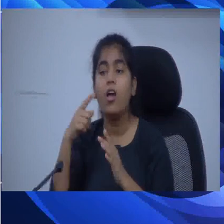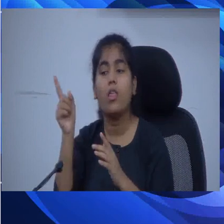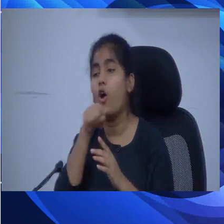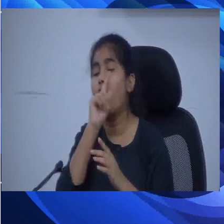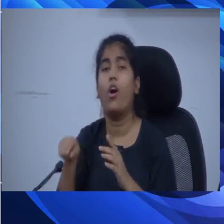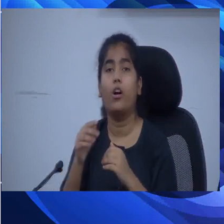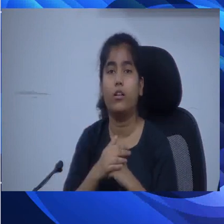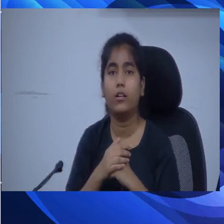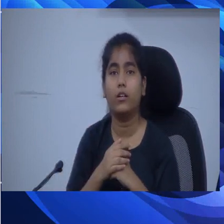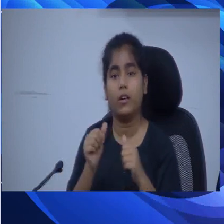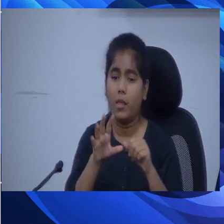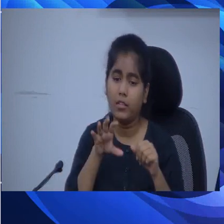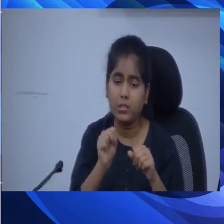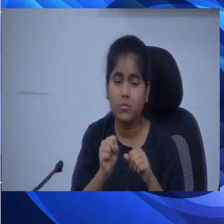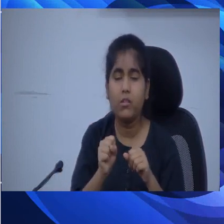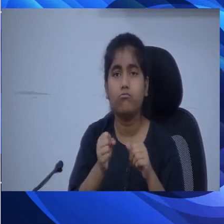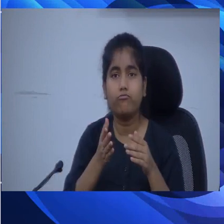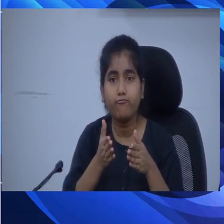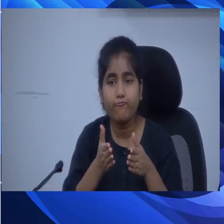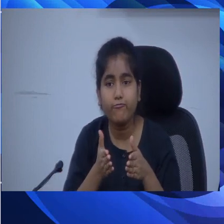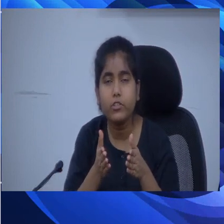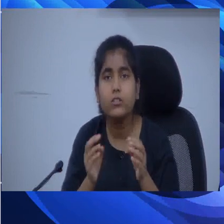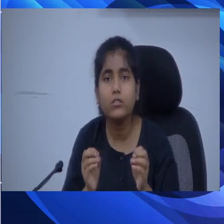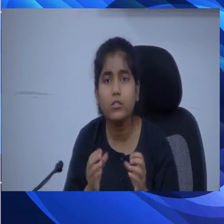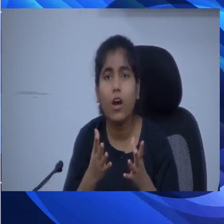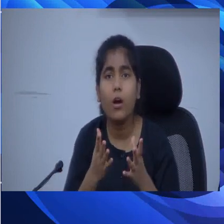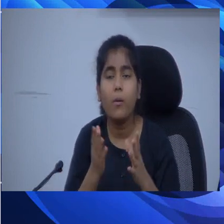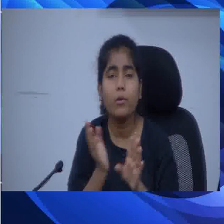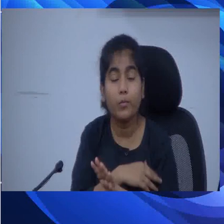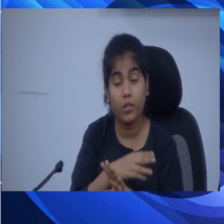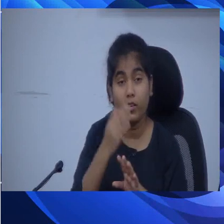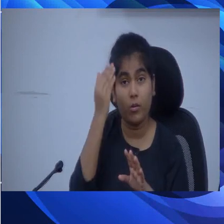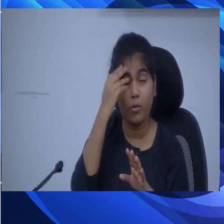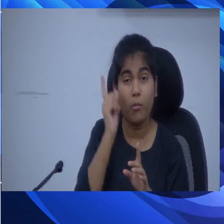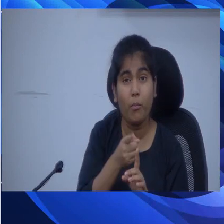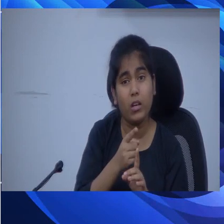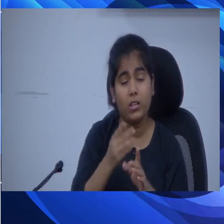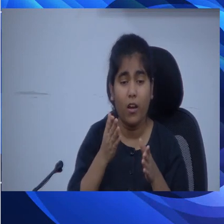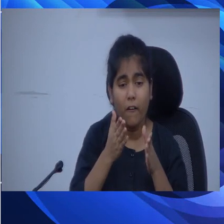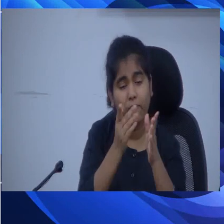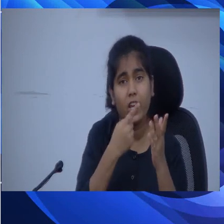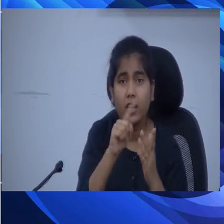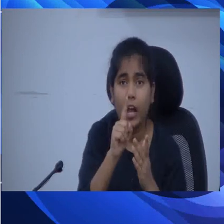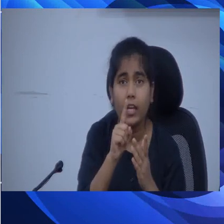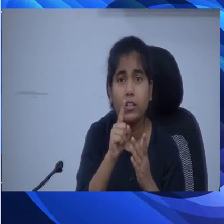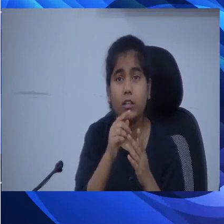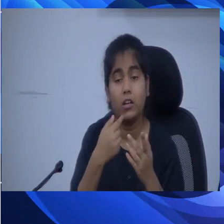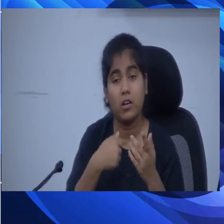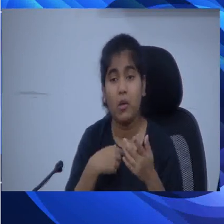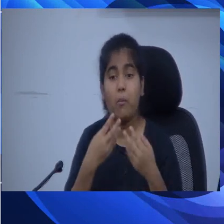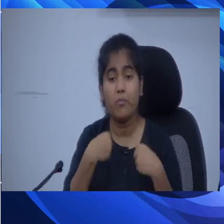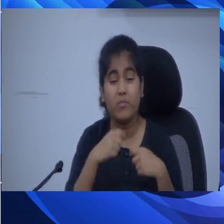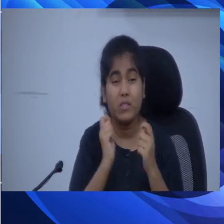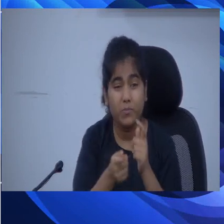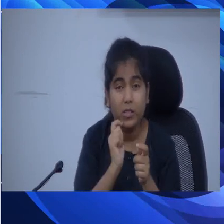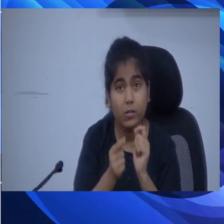इट। होता क्या है, हम सुगम्यता की तरफ बढ़ते तो हैं तो, लेकिन हमें ये जानना ज़रूरी क्या हम सही रूप में बढ़ रहे हैं, क्या जो हम इसके ऊपर रिसोर्सेज